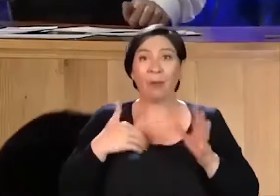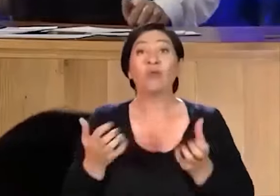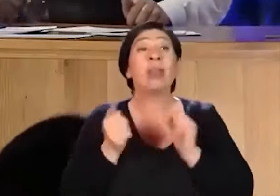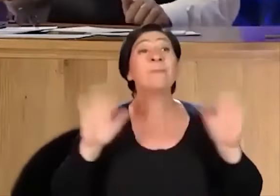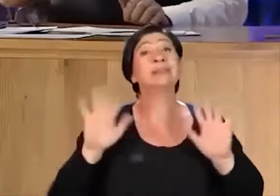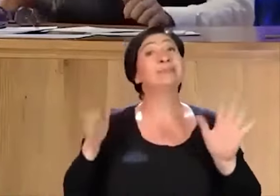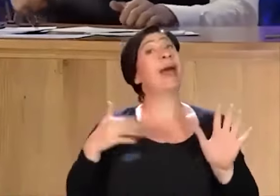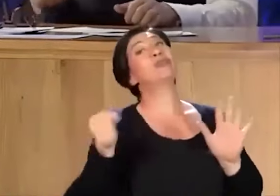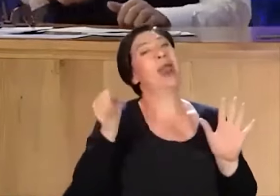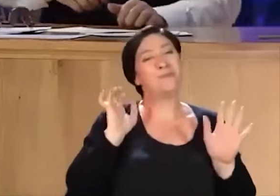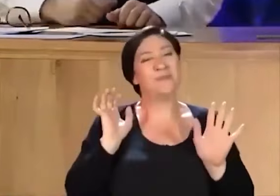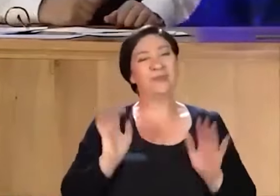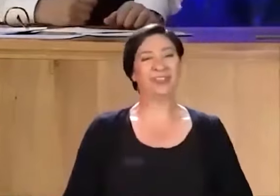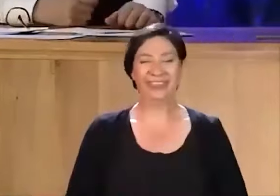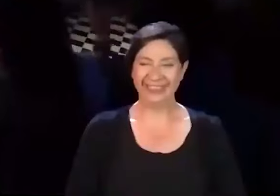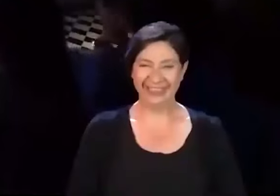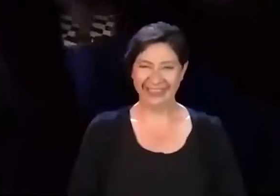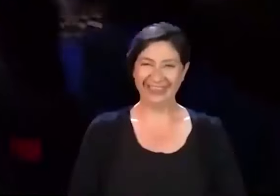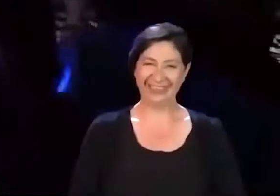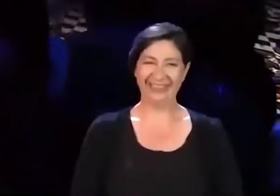Mesela iddia...